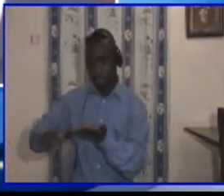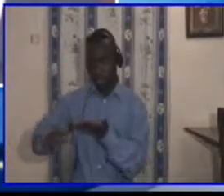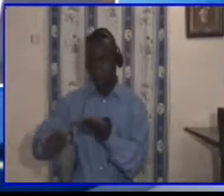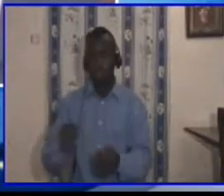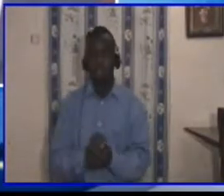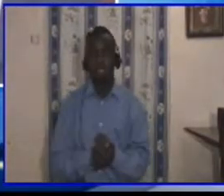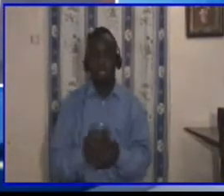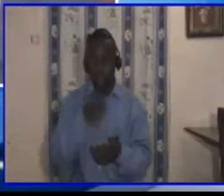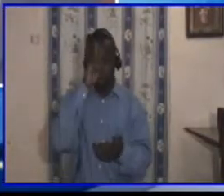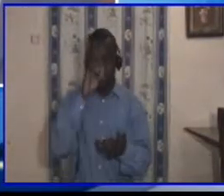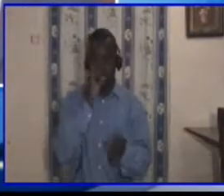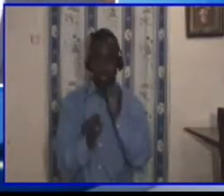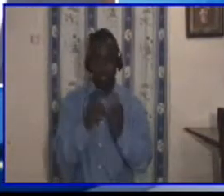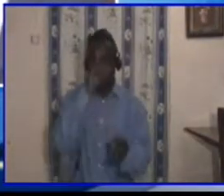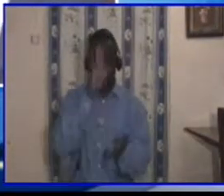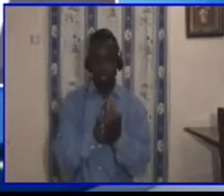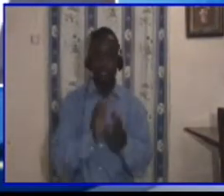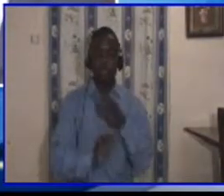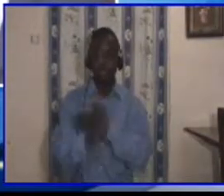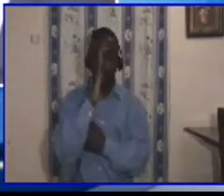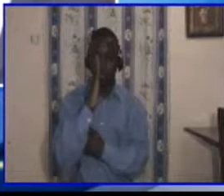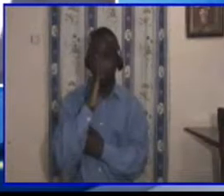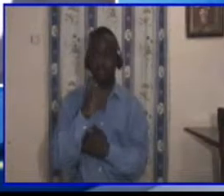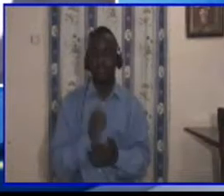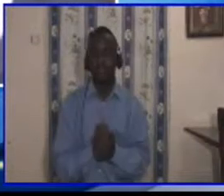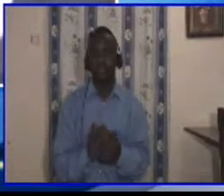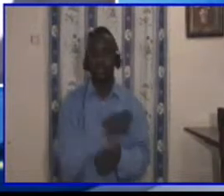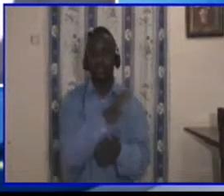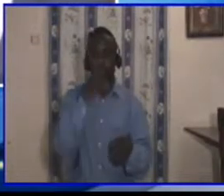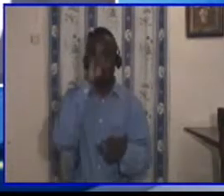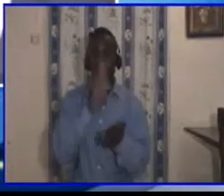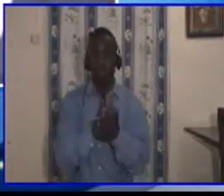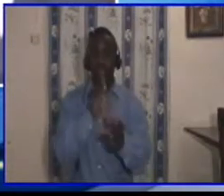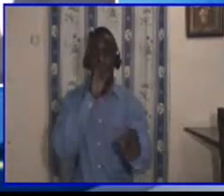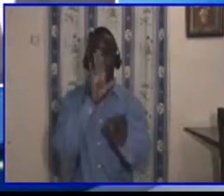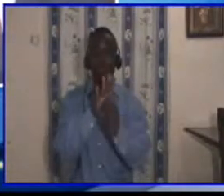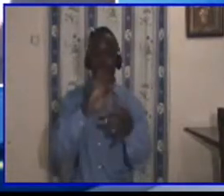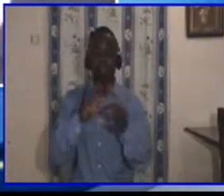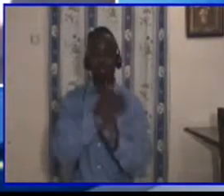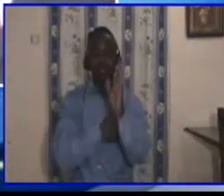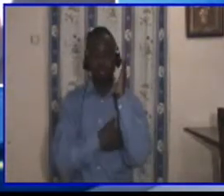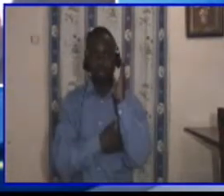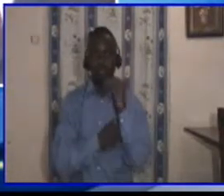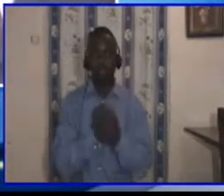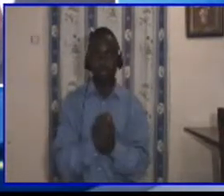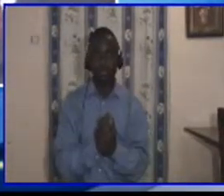i vostri peccati sono stati perdonati voi credete dio